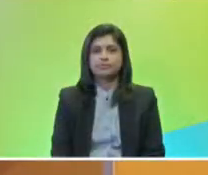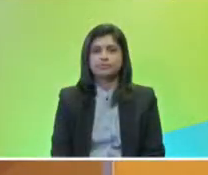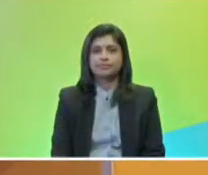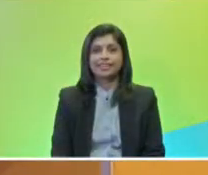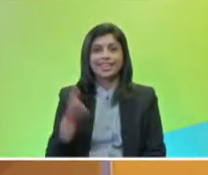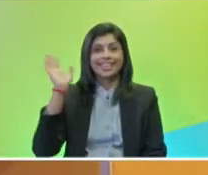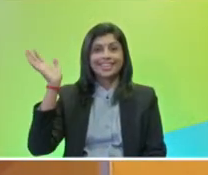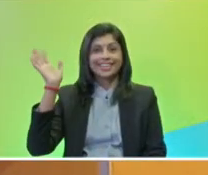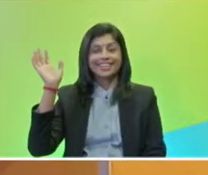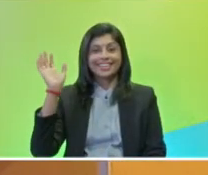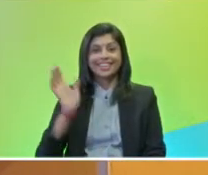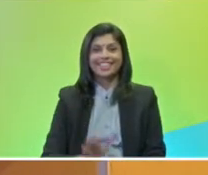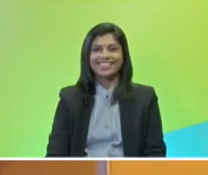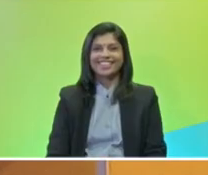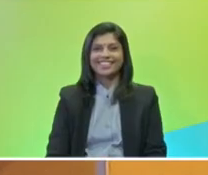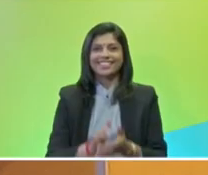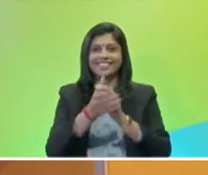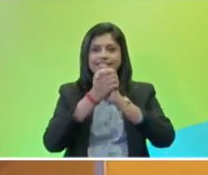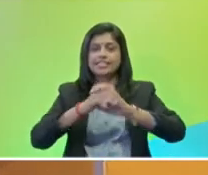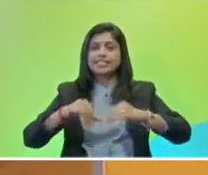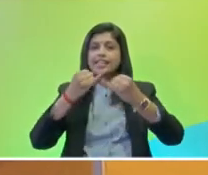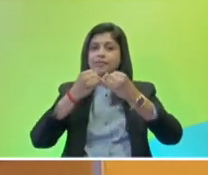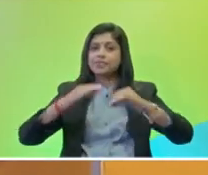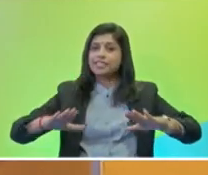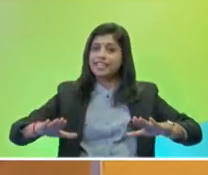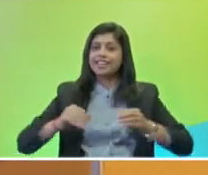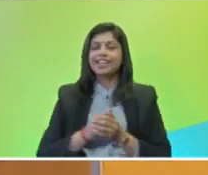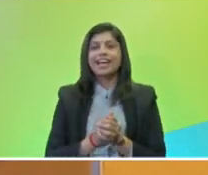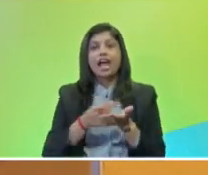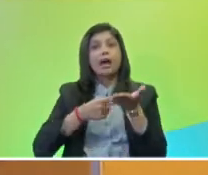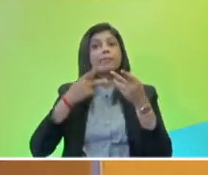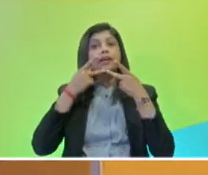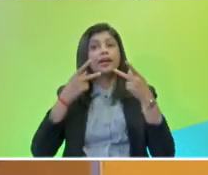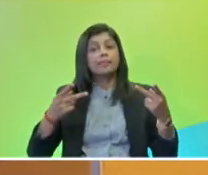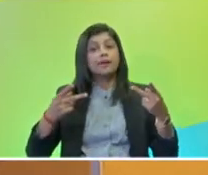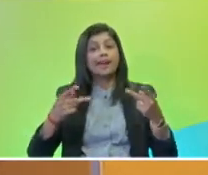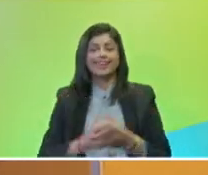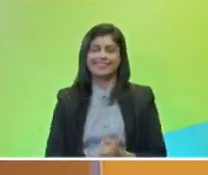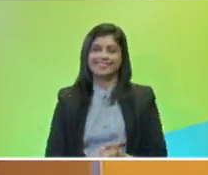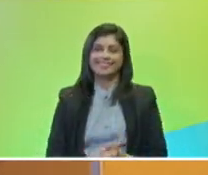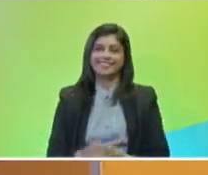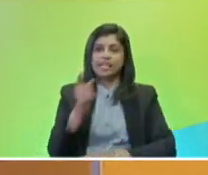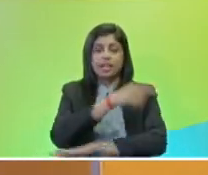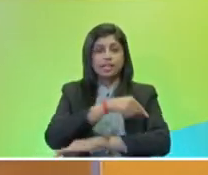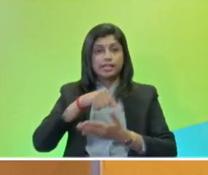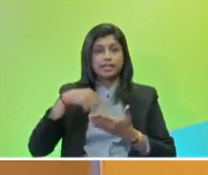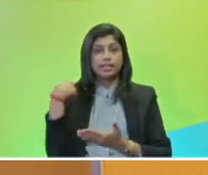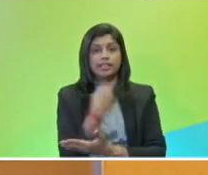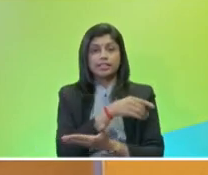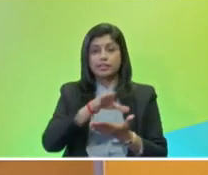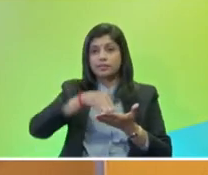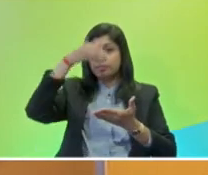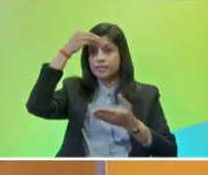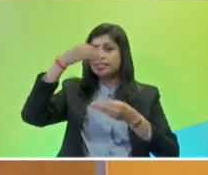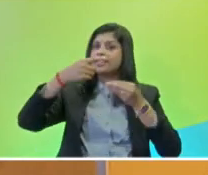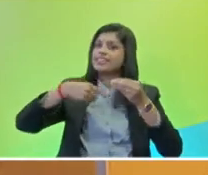Hai assalamualaikum Salam sejahtera Apa kabar murid-mudahan semua selamat datang kapan taksiran ambilin saja bersama dengan saya Akmal nasi Saya pasti